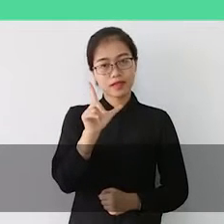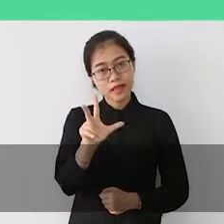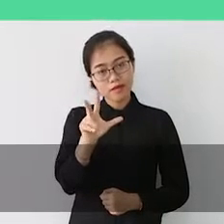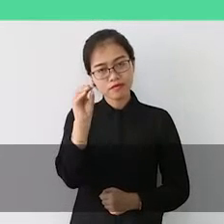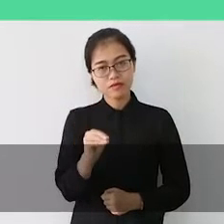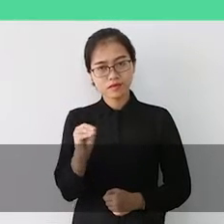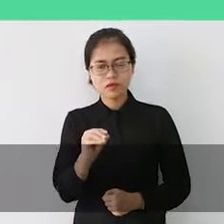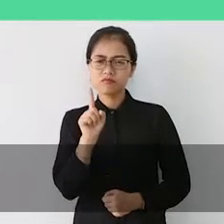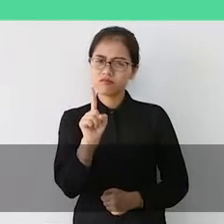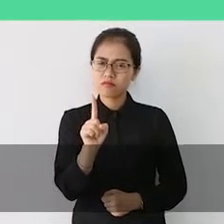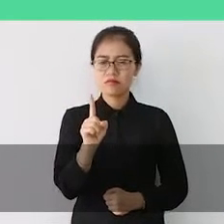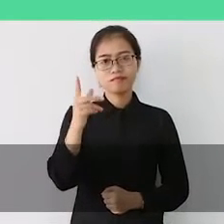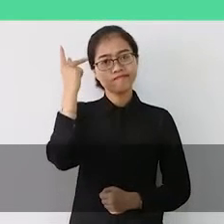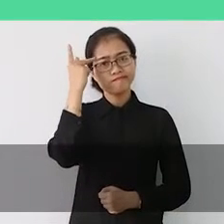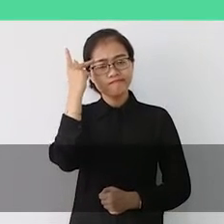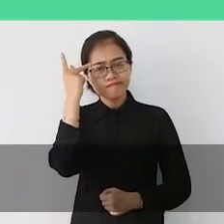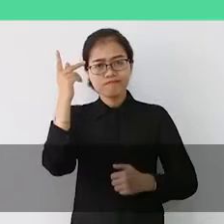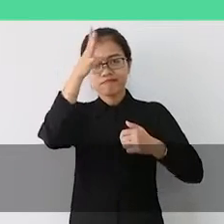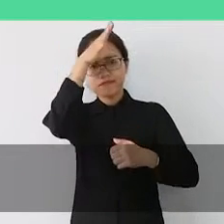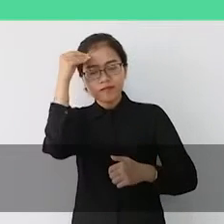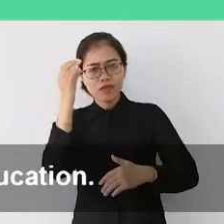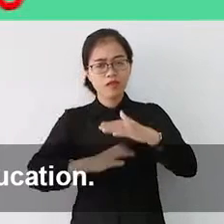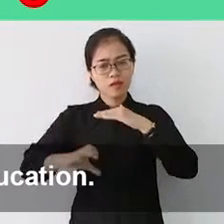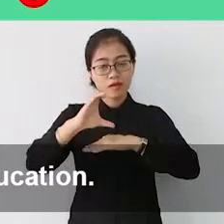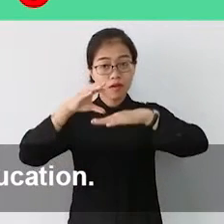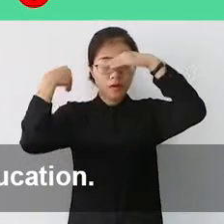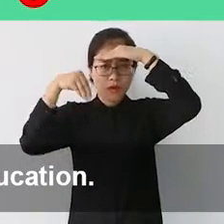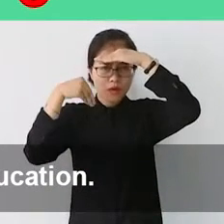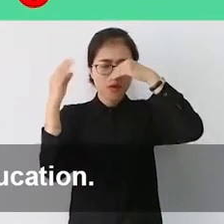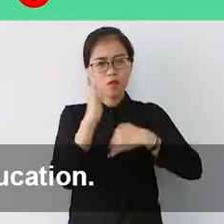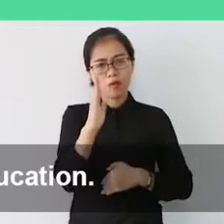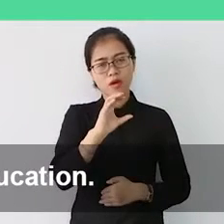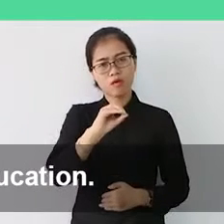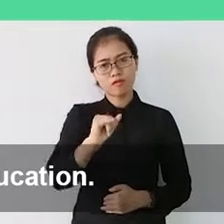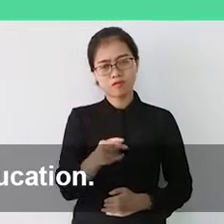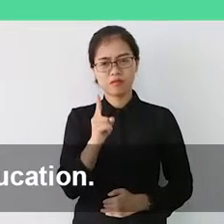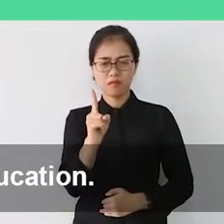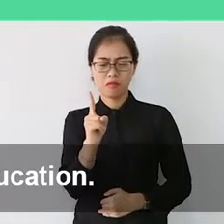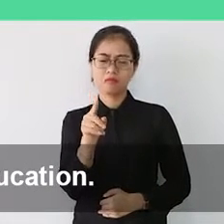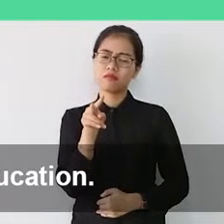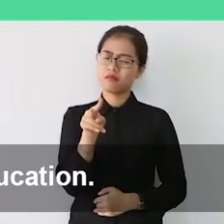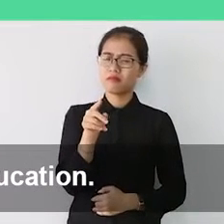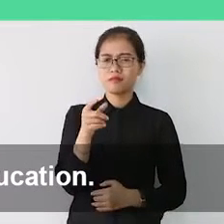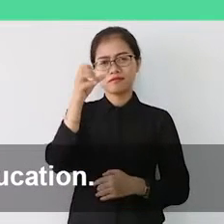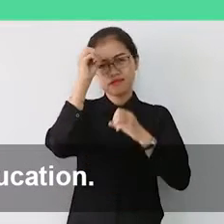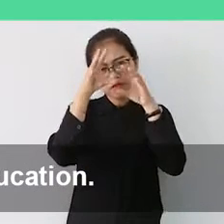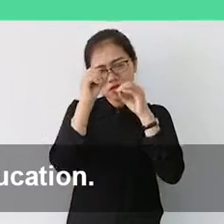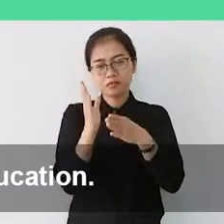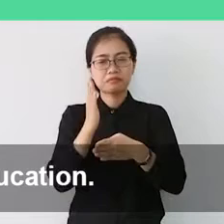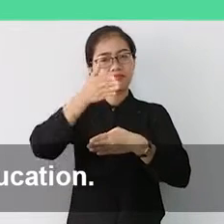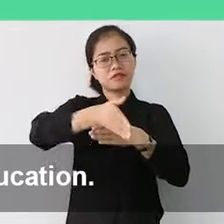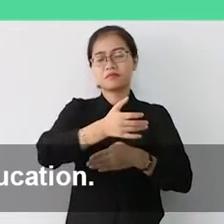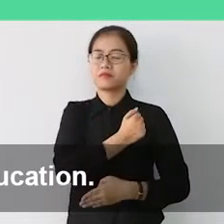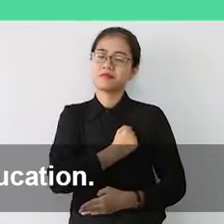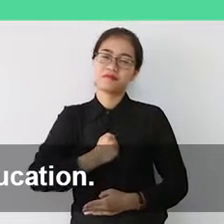có 0,1% người khuyết tật hoàn thành bậc đại học cao đẳng. Con số này cho thấy việc người khuyết tật tiếp cận với cơ hội giáo dục của người khuyết tật ở bậc